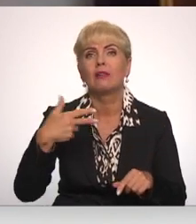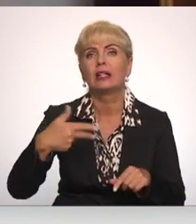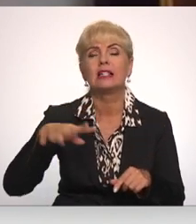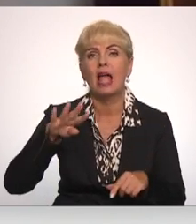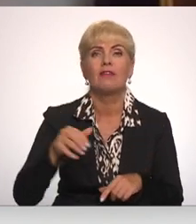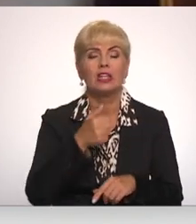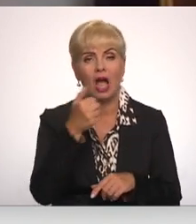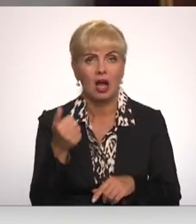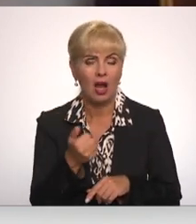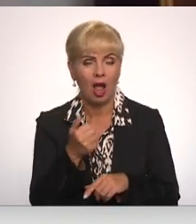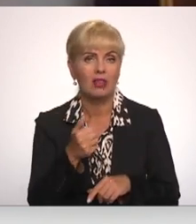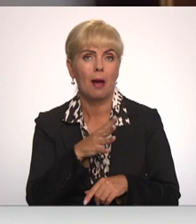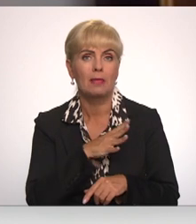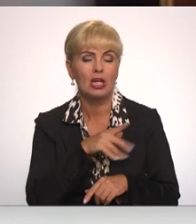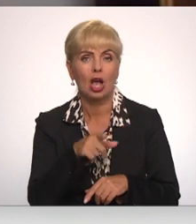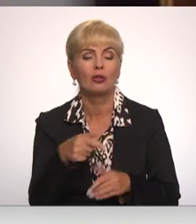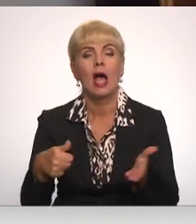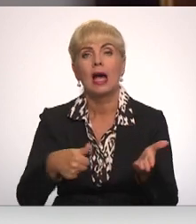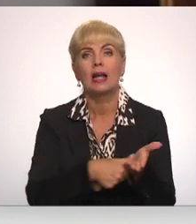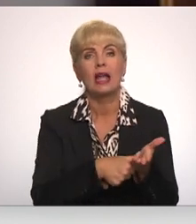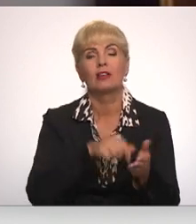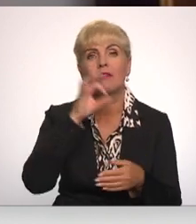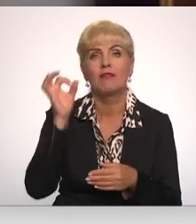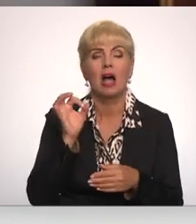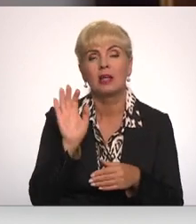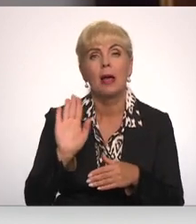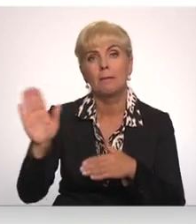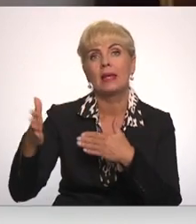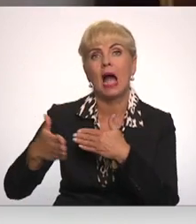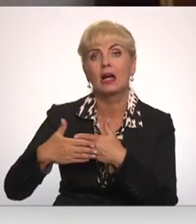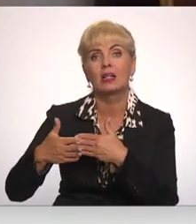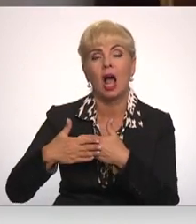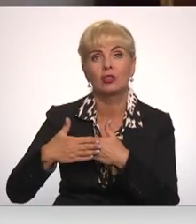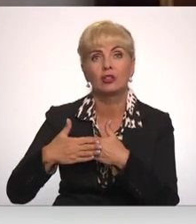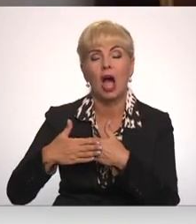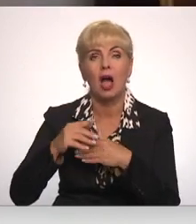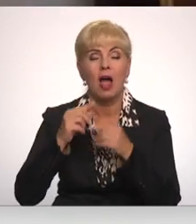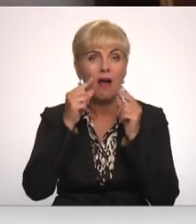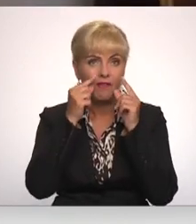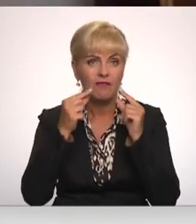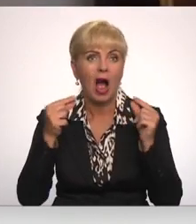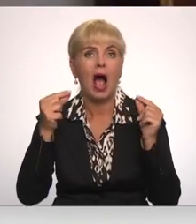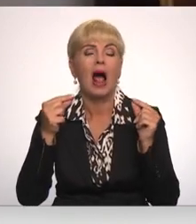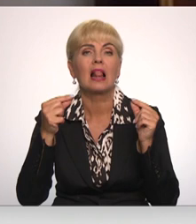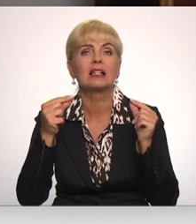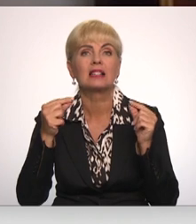Gadā, kurš ir reģistrēts Vācijas piekrastē. Valzirga rīcībā nav